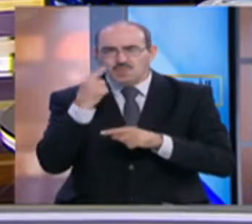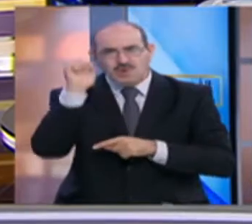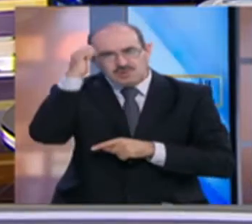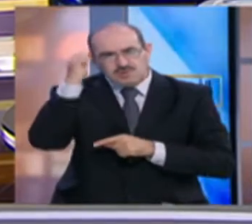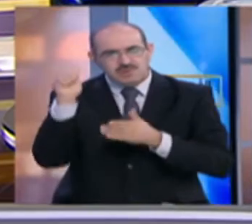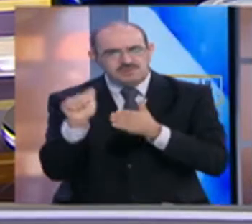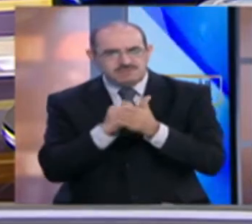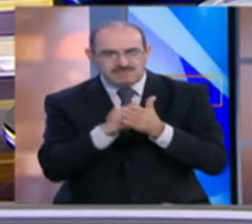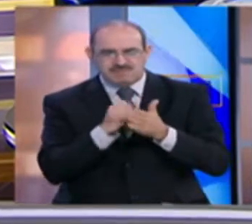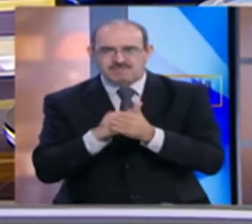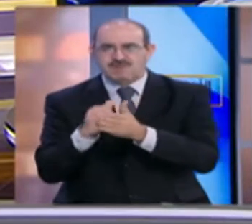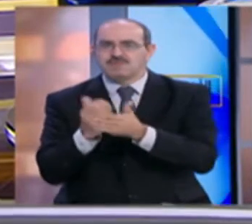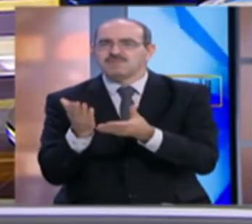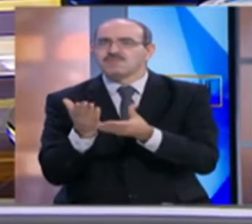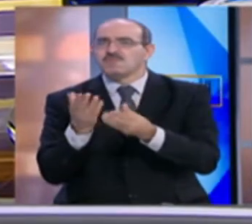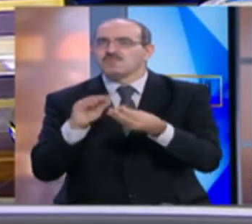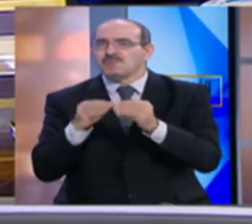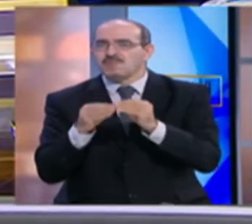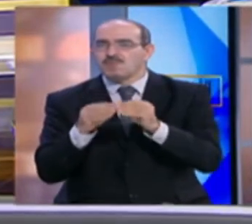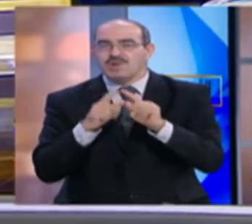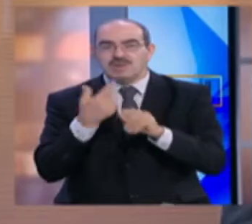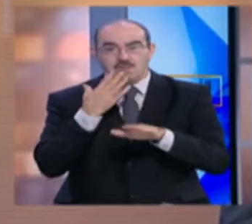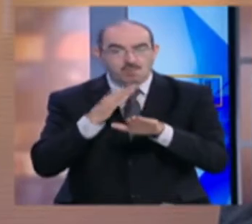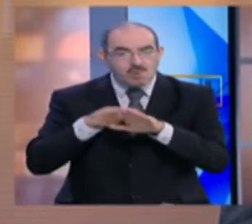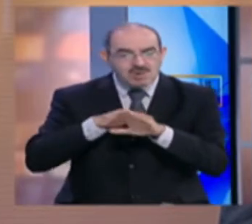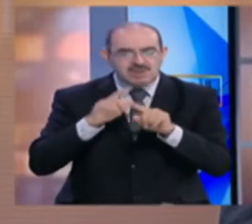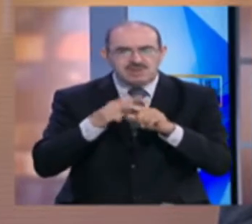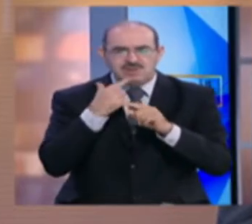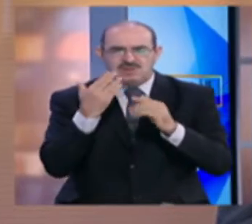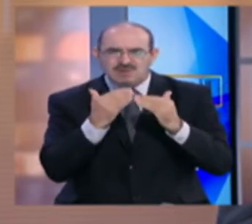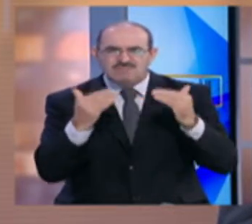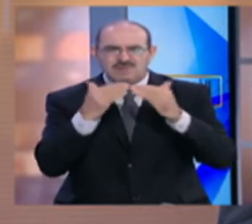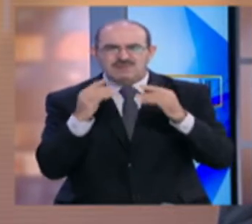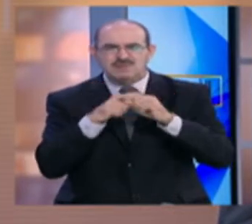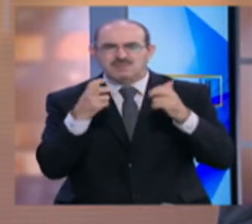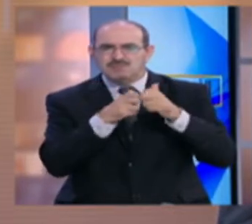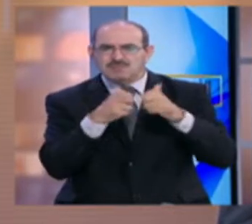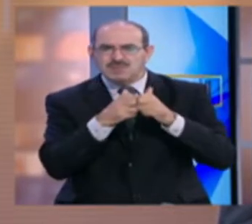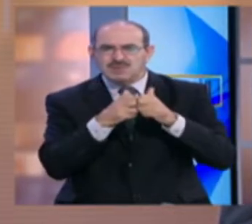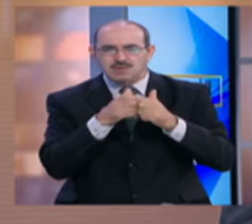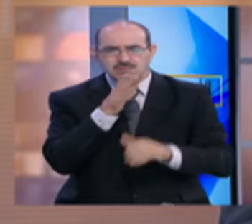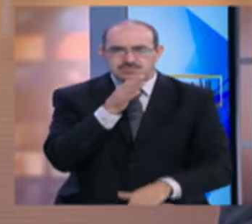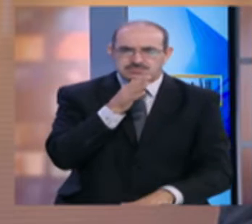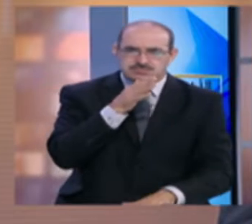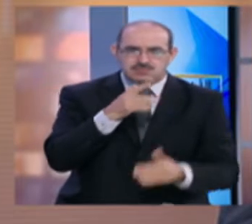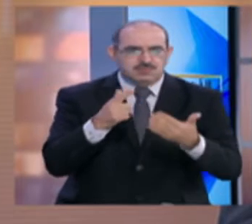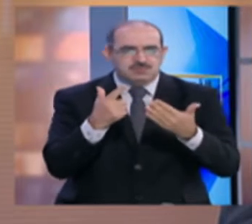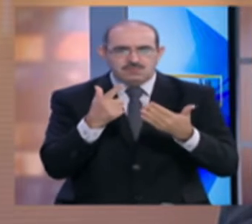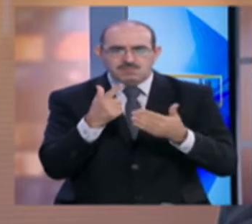لنا. ما فيش باش نزيدوا في مادة مدعمة والأسعار تاعها مقننة من طرف